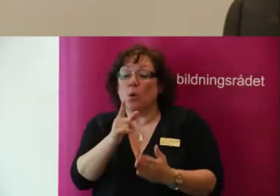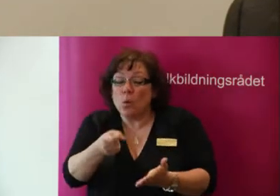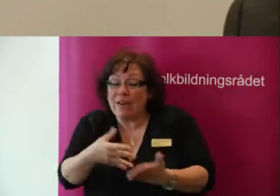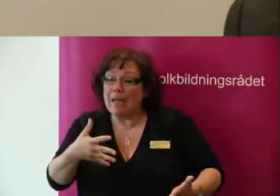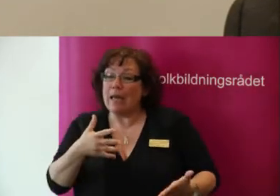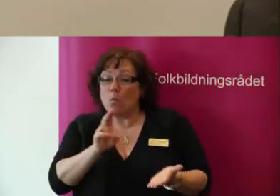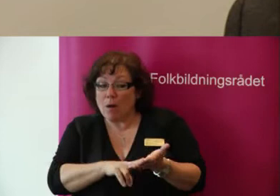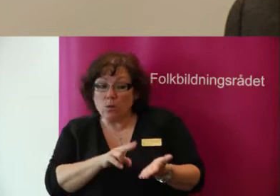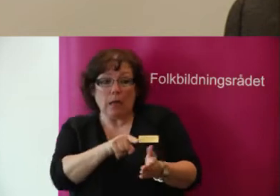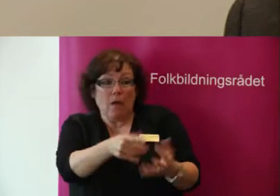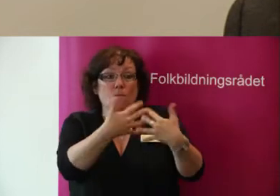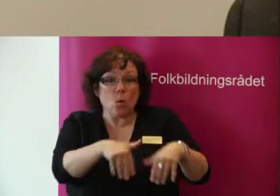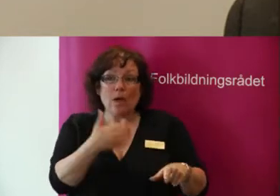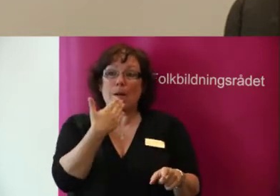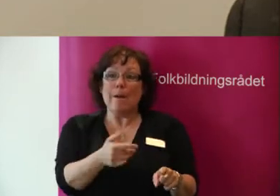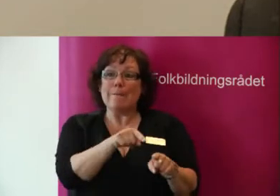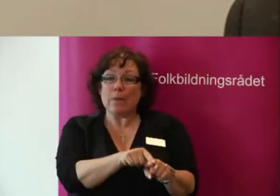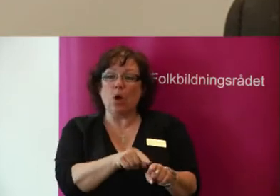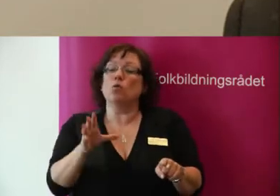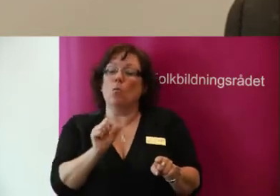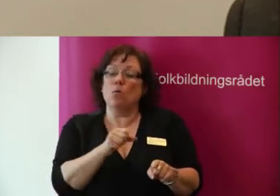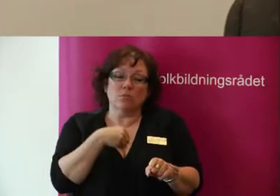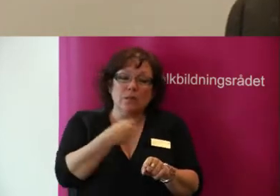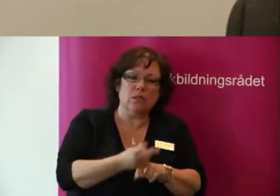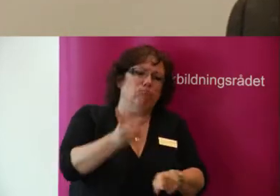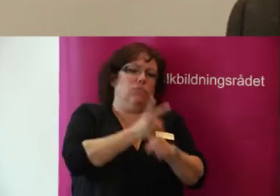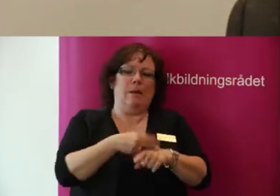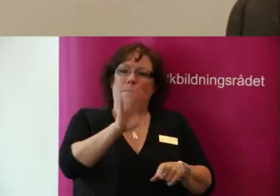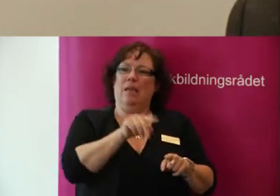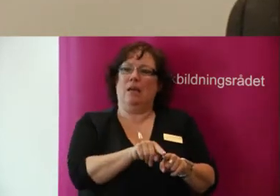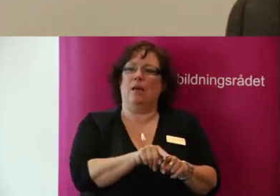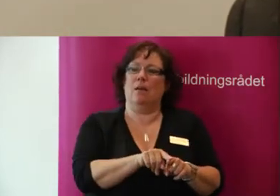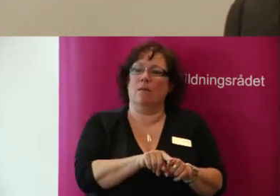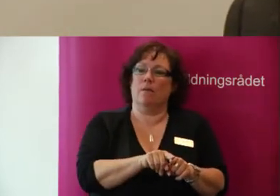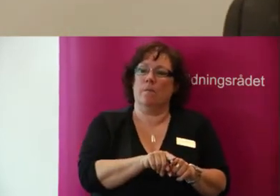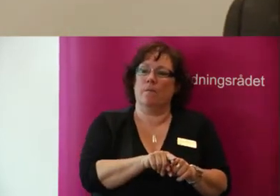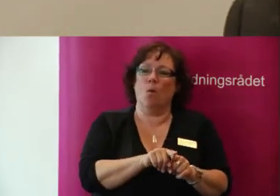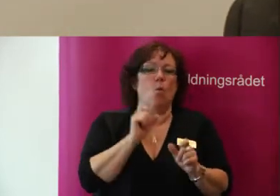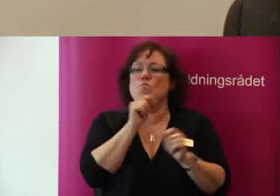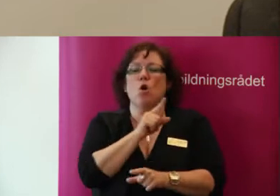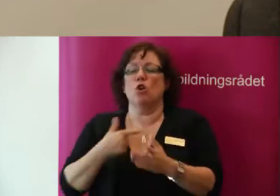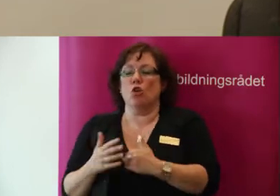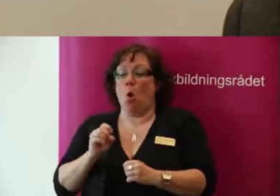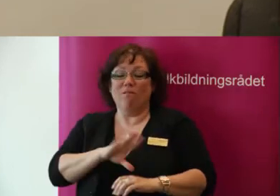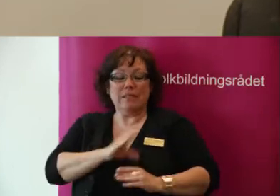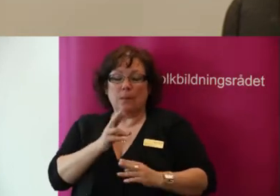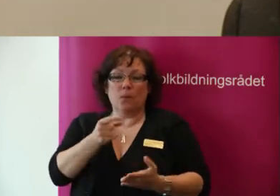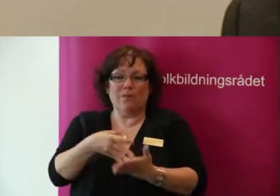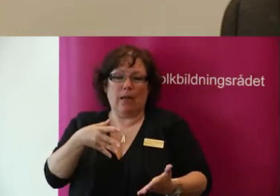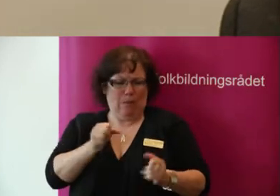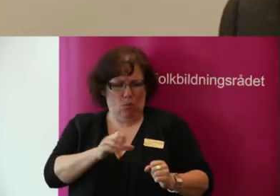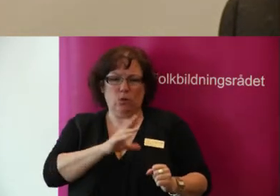att någonting fungerar väl, då ska man ju satsa mer på det. Och det kan man inte göra om man inte har en utvärdering. Veta vilket